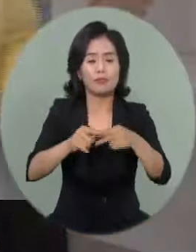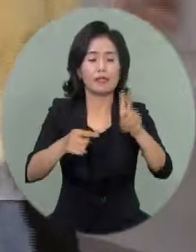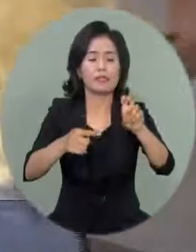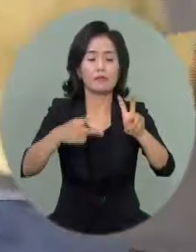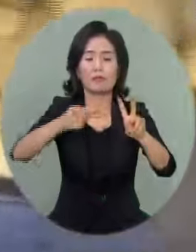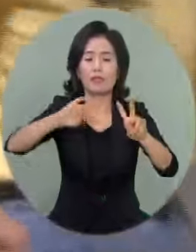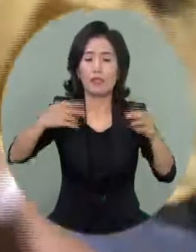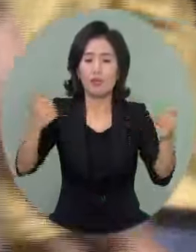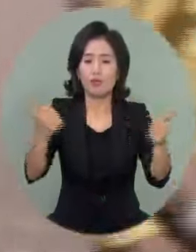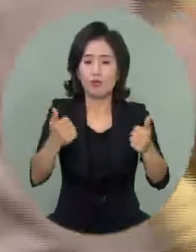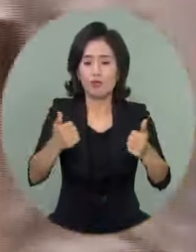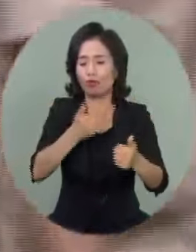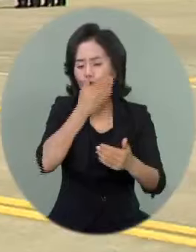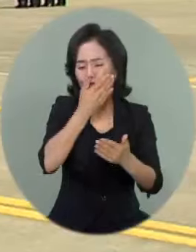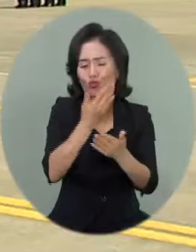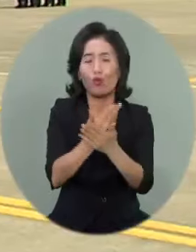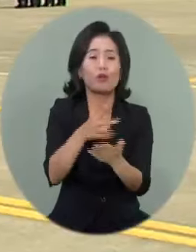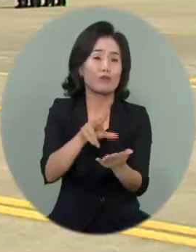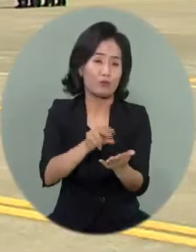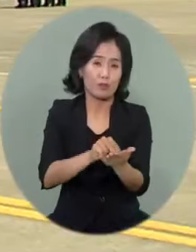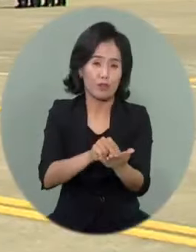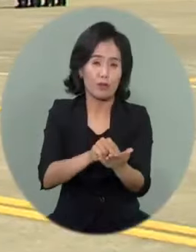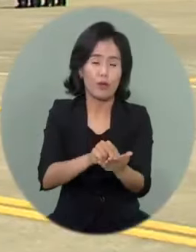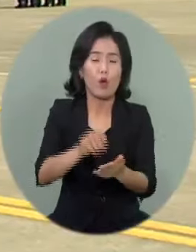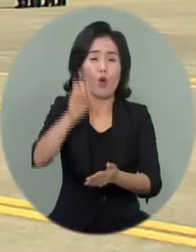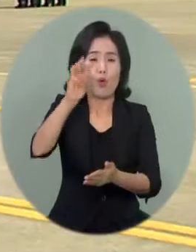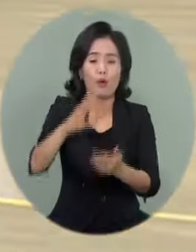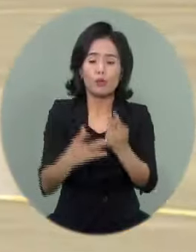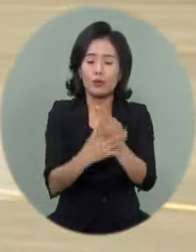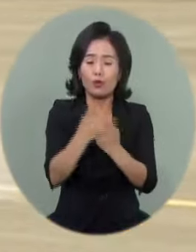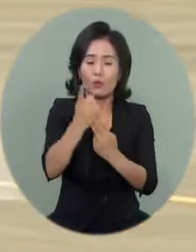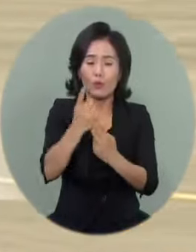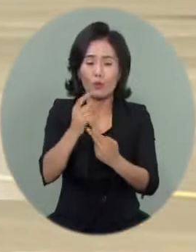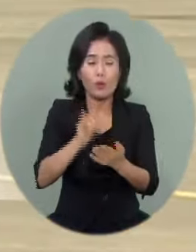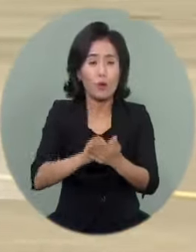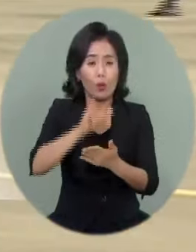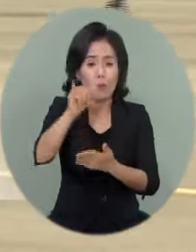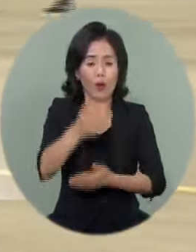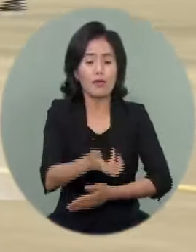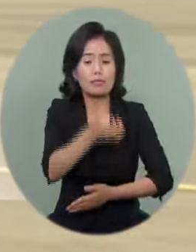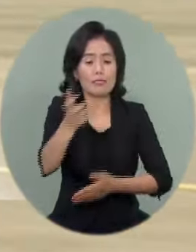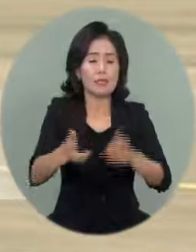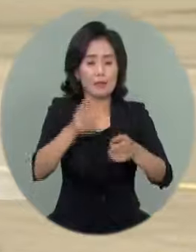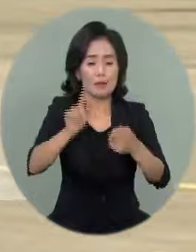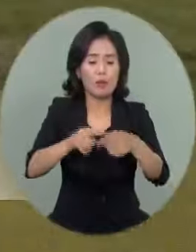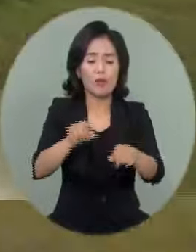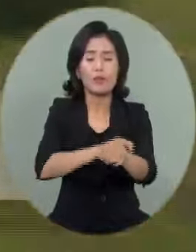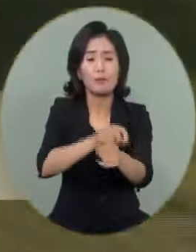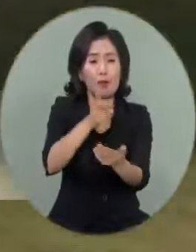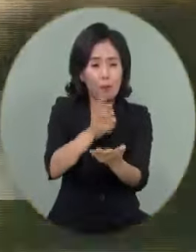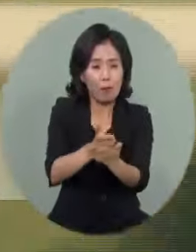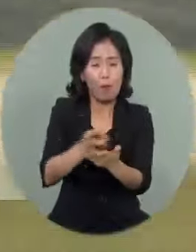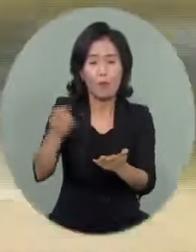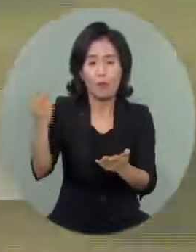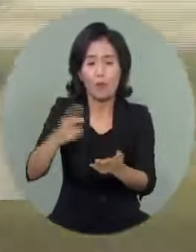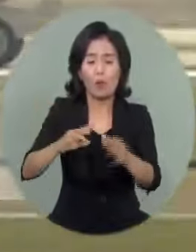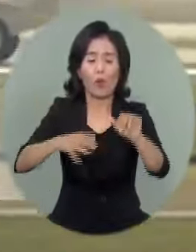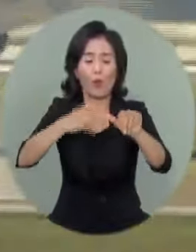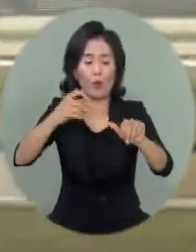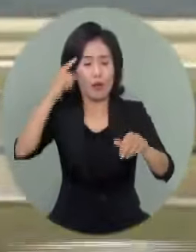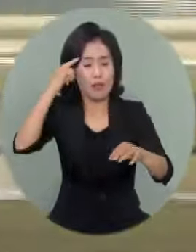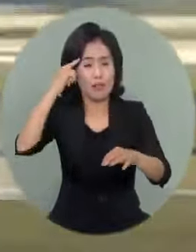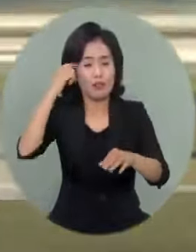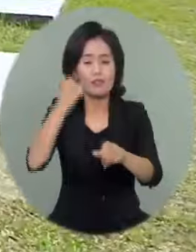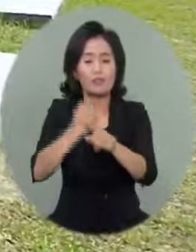국회의 중요한 과제 중 하나입니다 광주 통합공항 이전 사업의 속도를 좌우할 특별법과 518